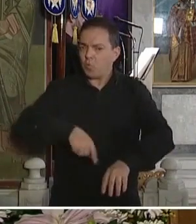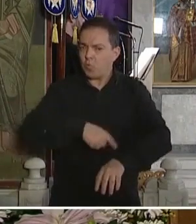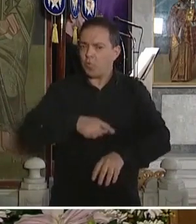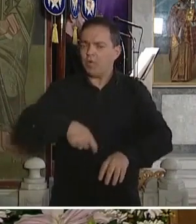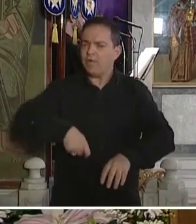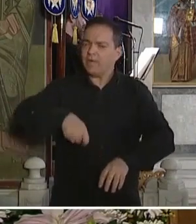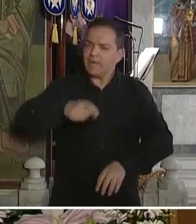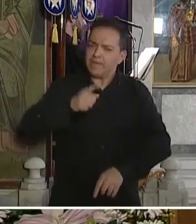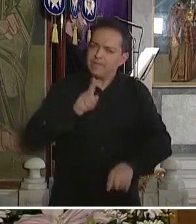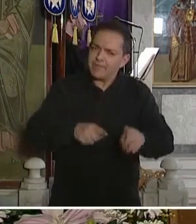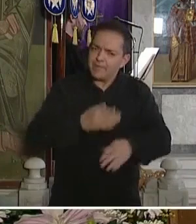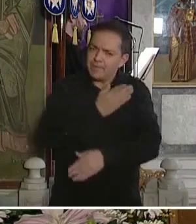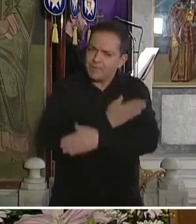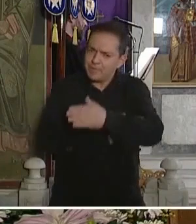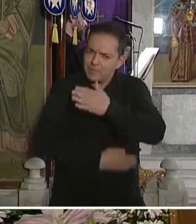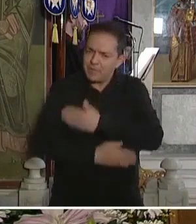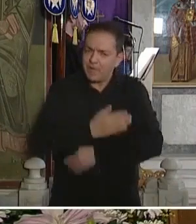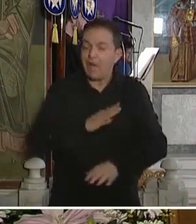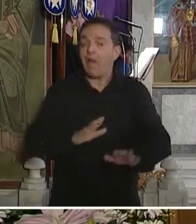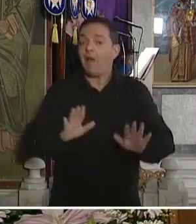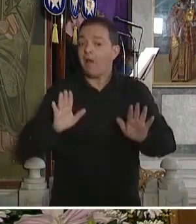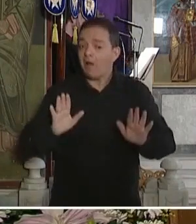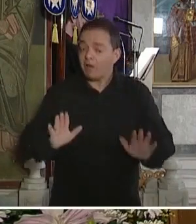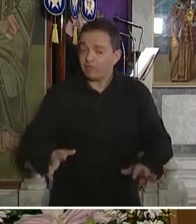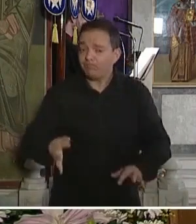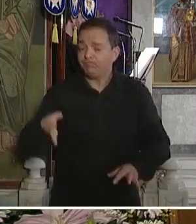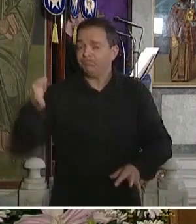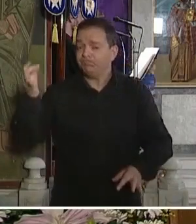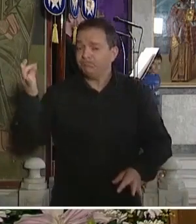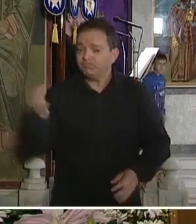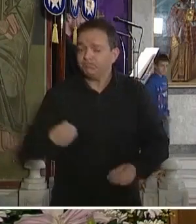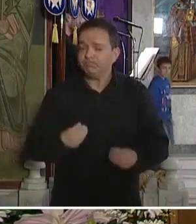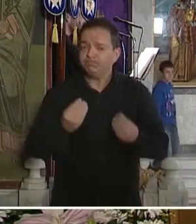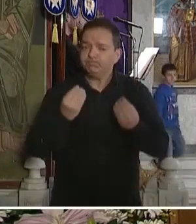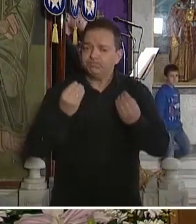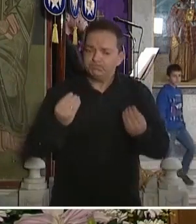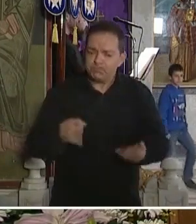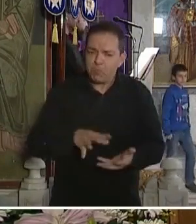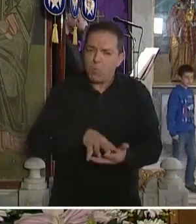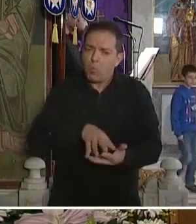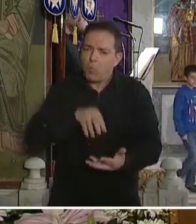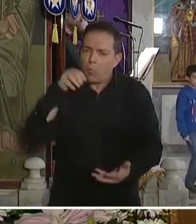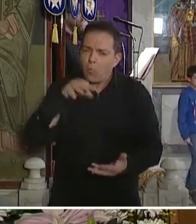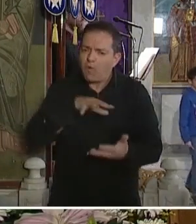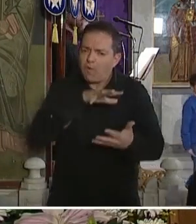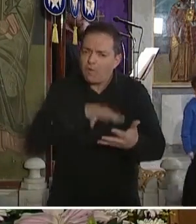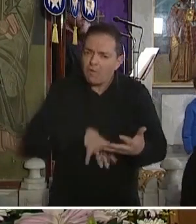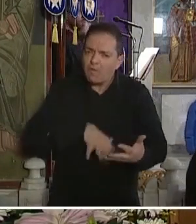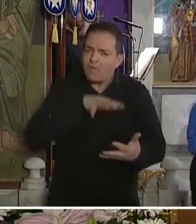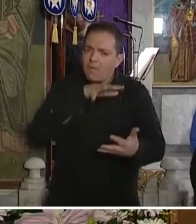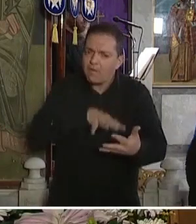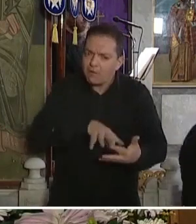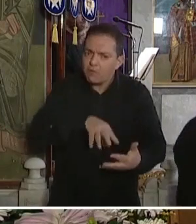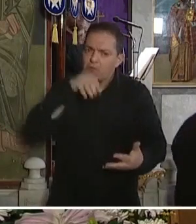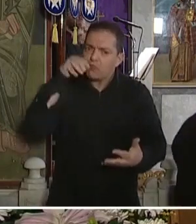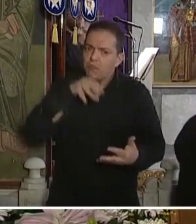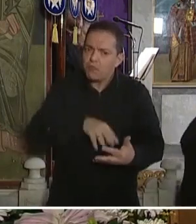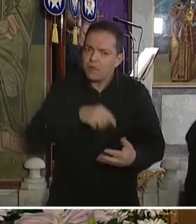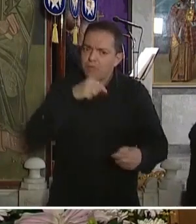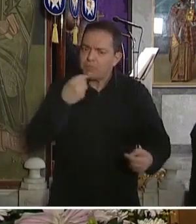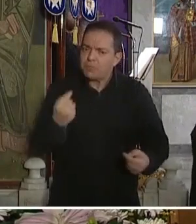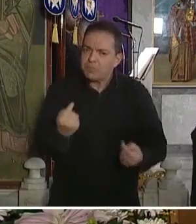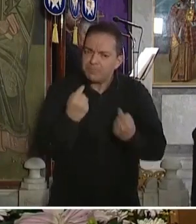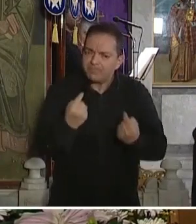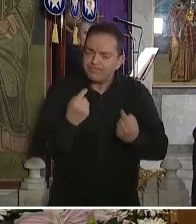ίσως κουραστική, αλλά εξαιρετική σε περιεχόμενο, σε πνευματικά ερεθίσματα